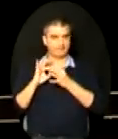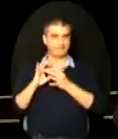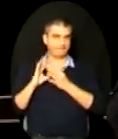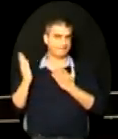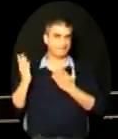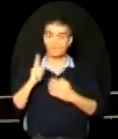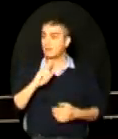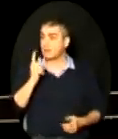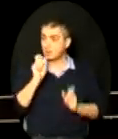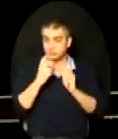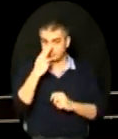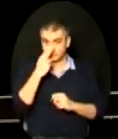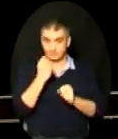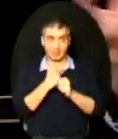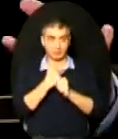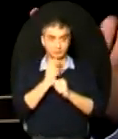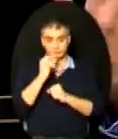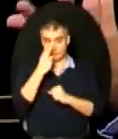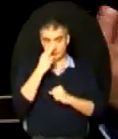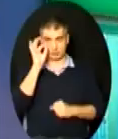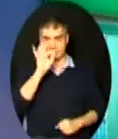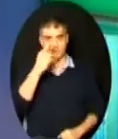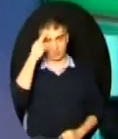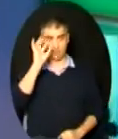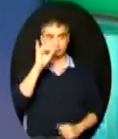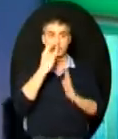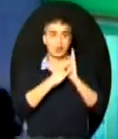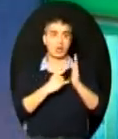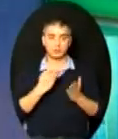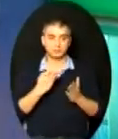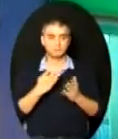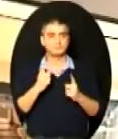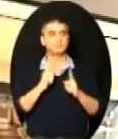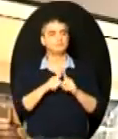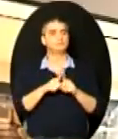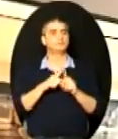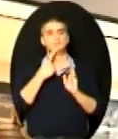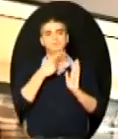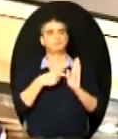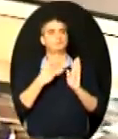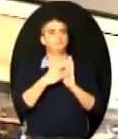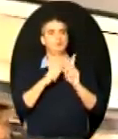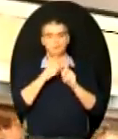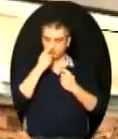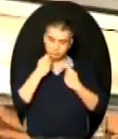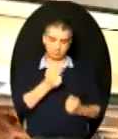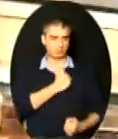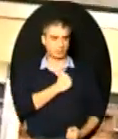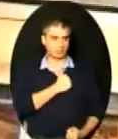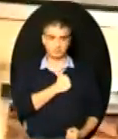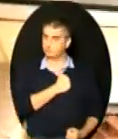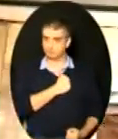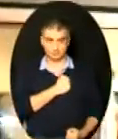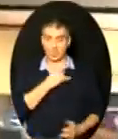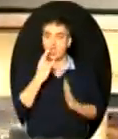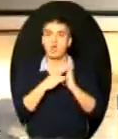כי כל מה שאנשים מנסים לעשות כדי לנסות לפגוע ברעיון של החוק שלי, זה לציין אותו כמשהו שהוא כופה דתית. מה החוק? החוק